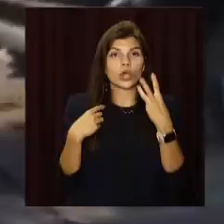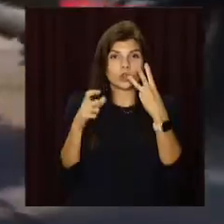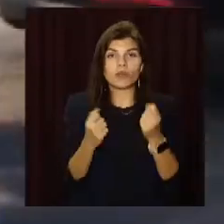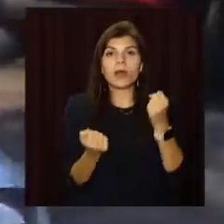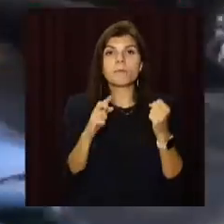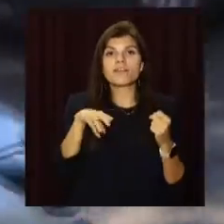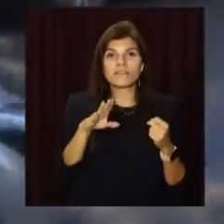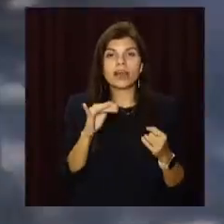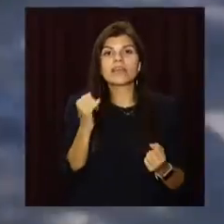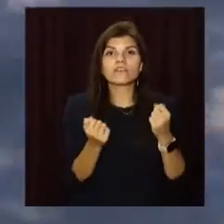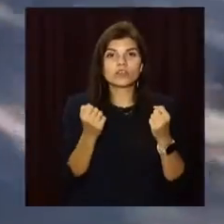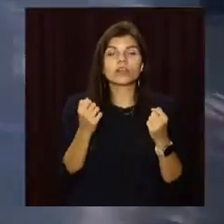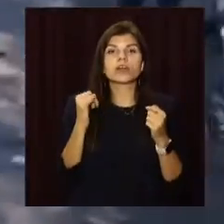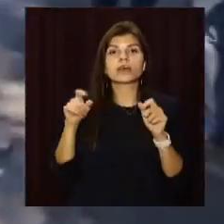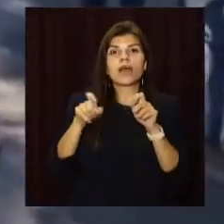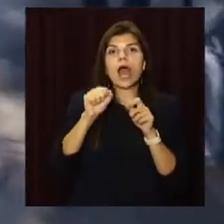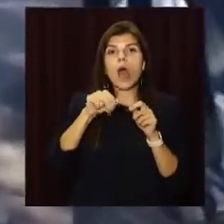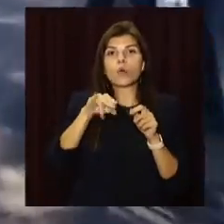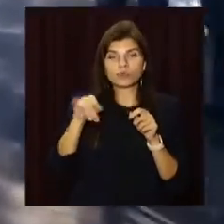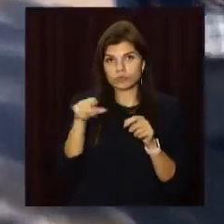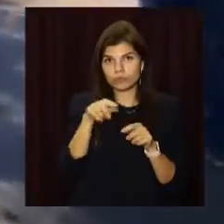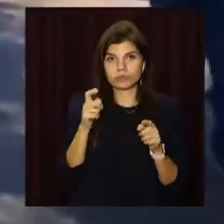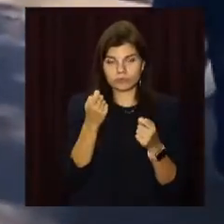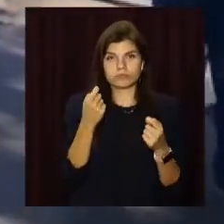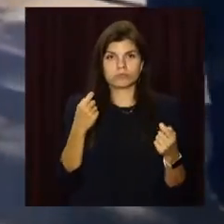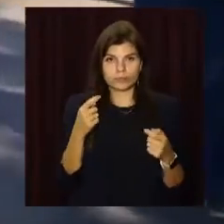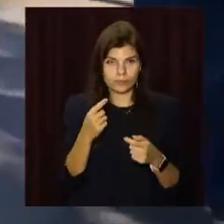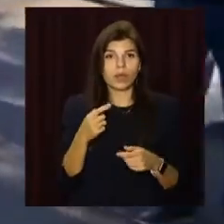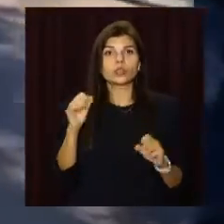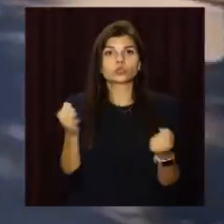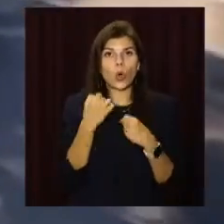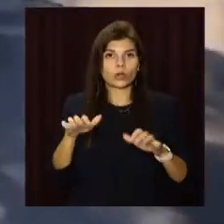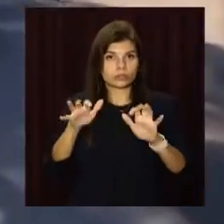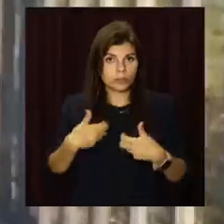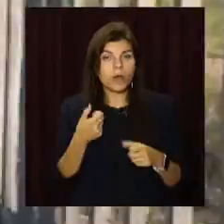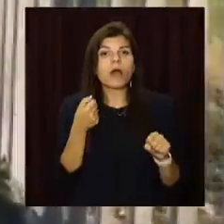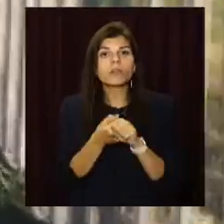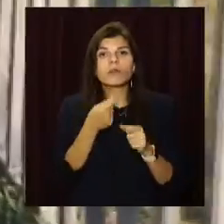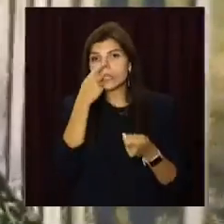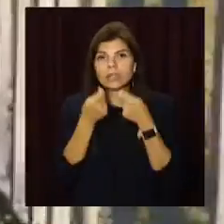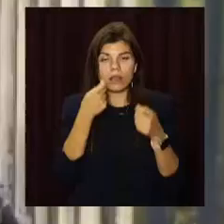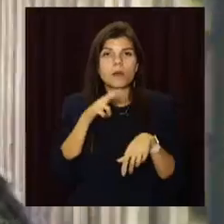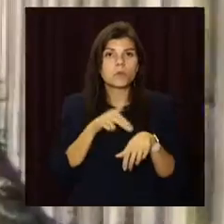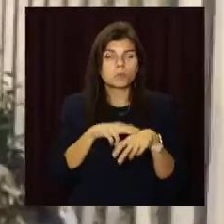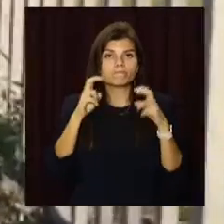і водій та пасажир Ауді. З місця ДТП їх забрала швидка. Деталі аварії з'ясовують